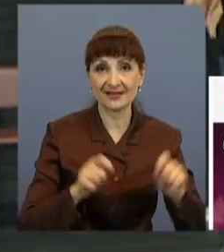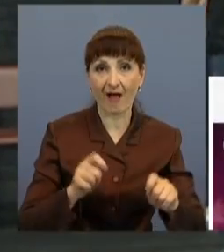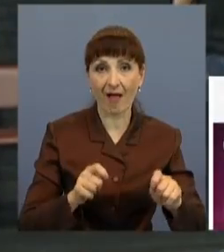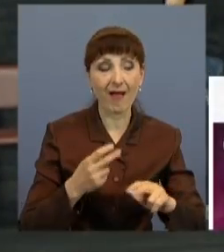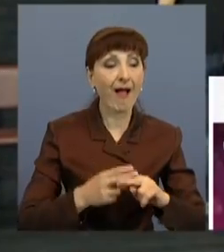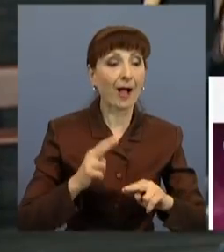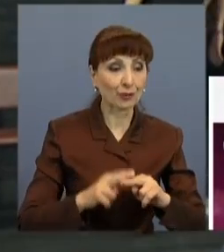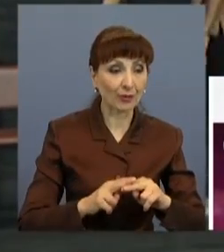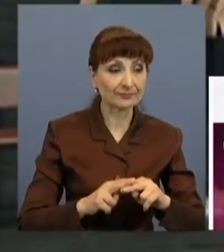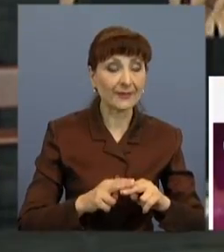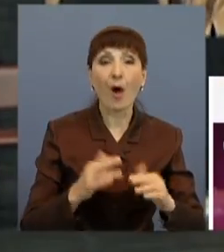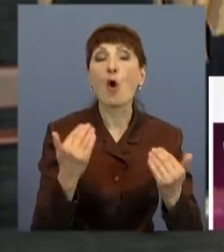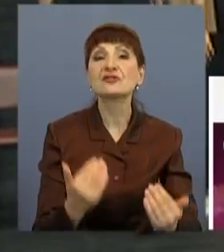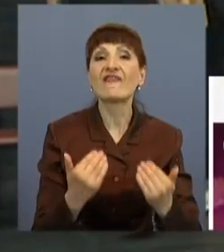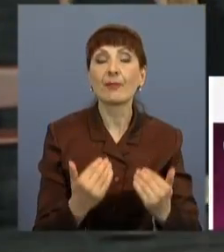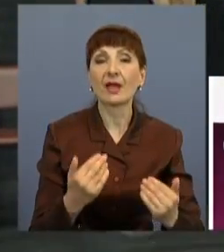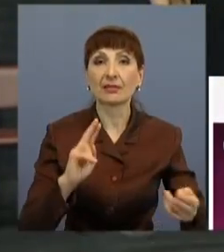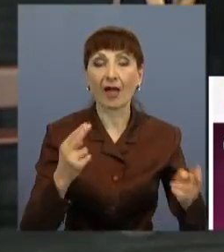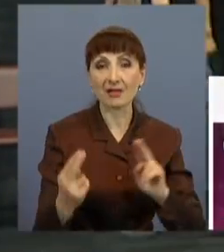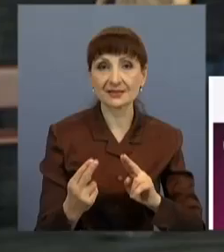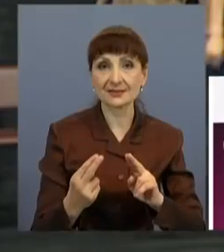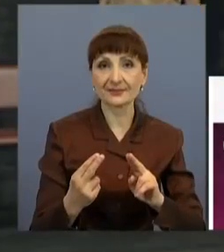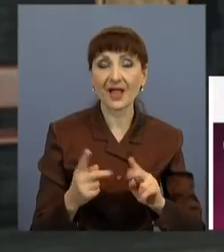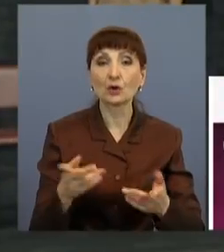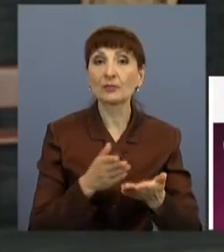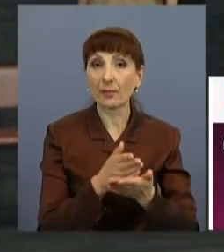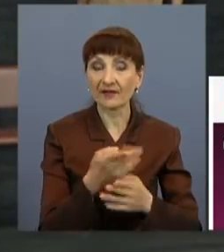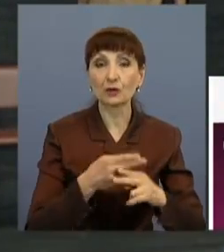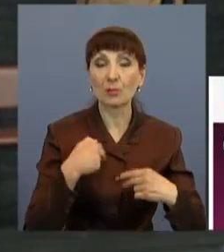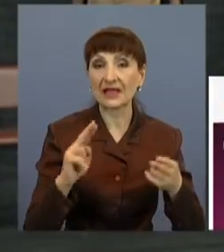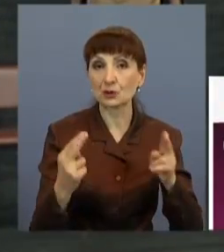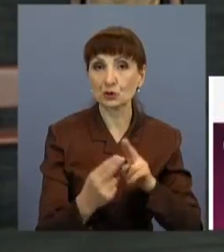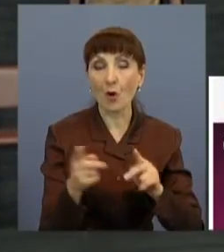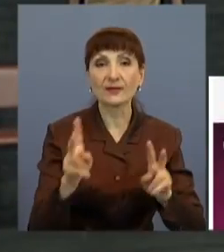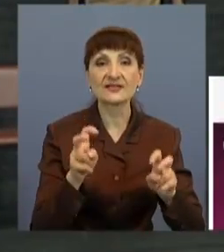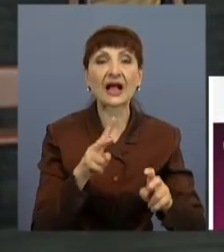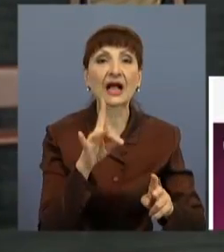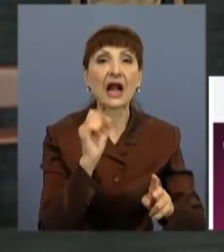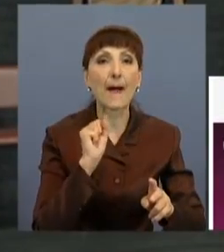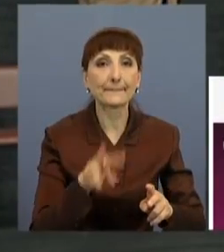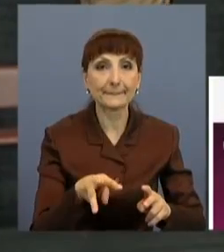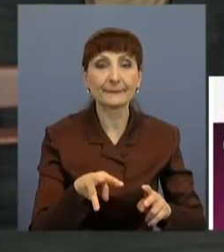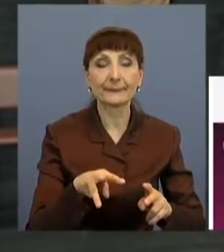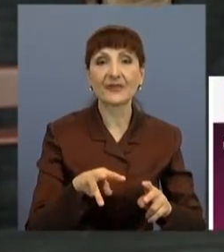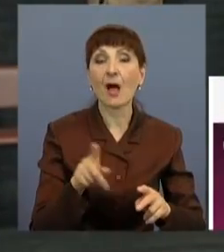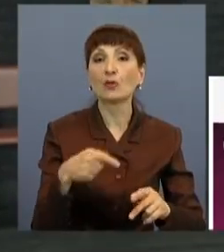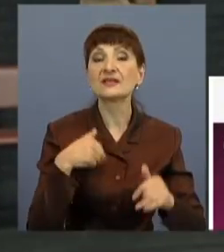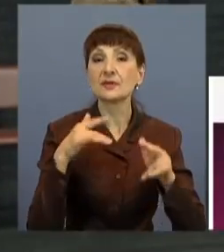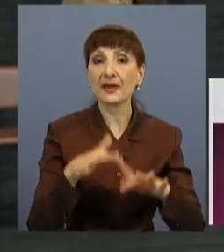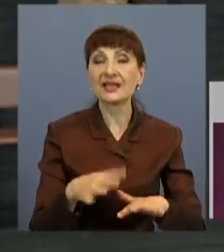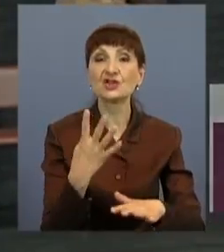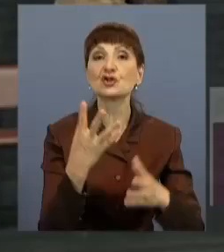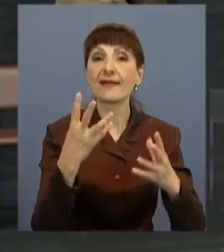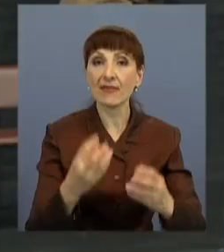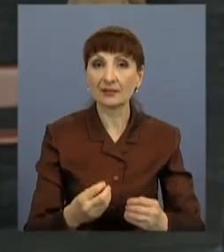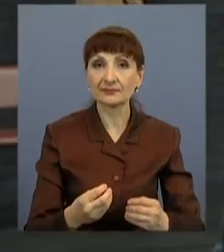который о современных танцах, в первую очередь о том направлении, которое мы танцуем. Оно называется «Крамп». Мероприятие у нас проходит 4 дня.